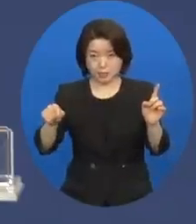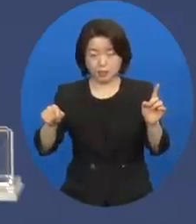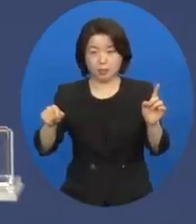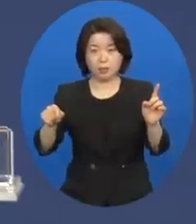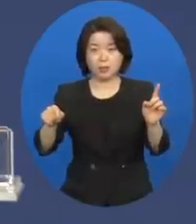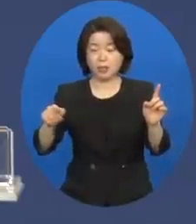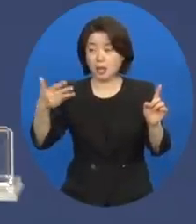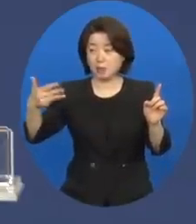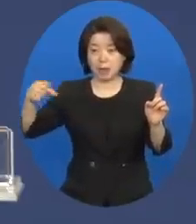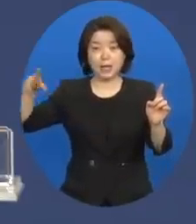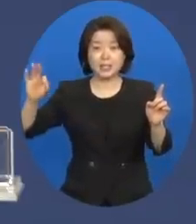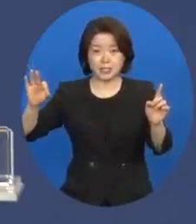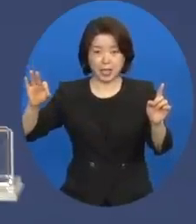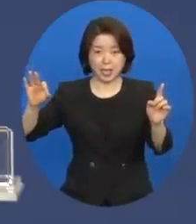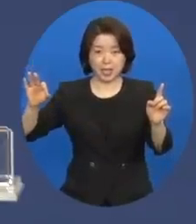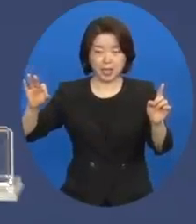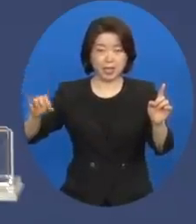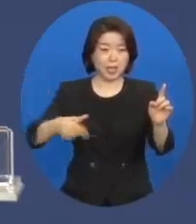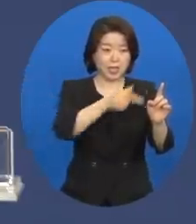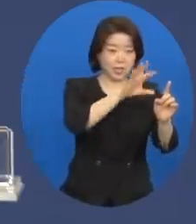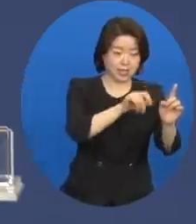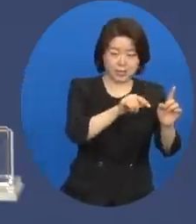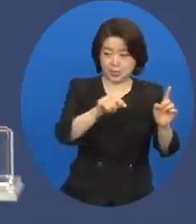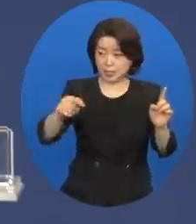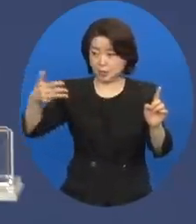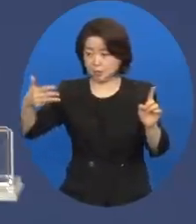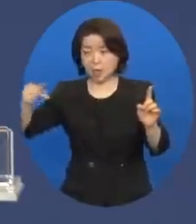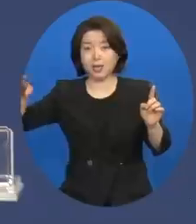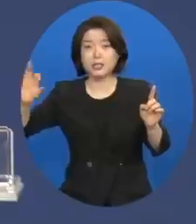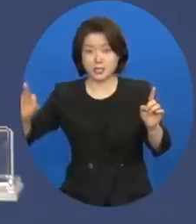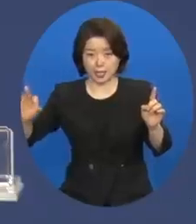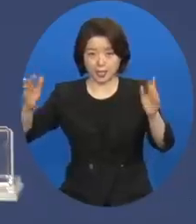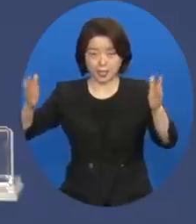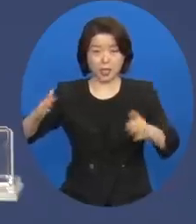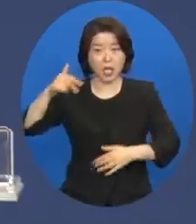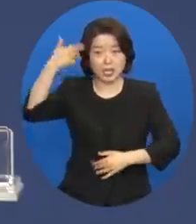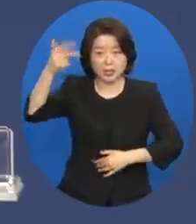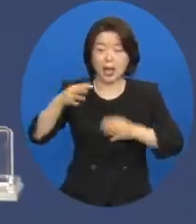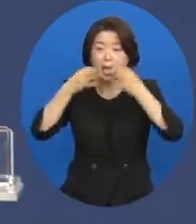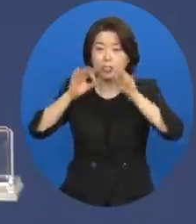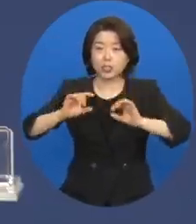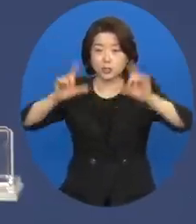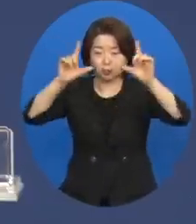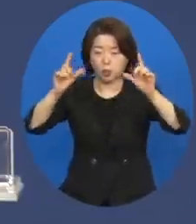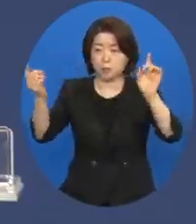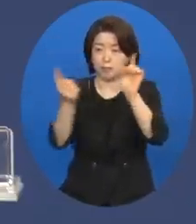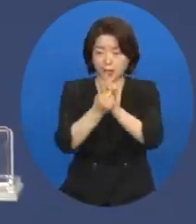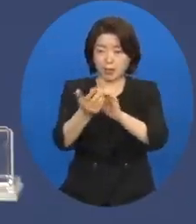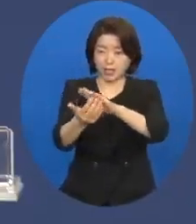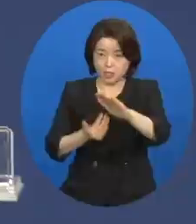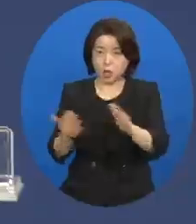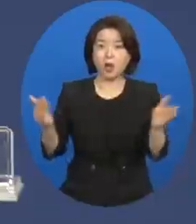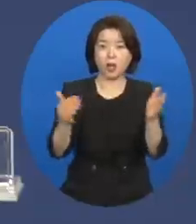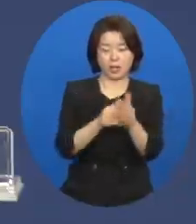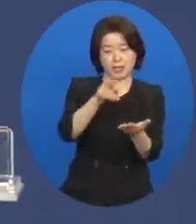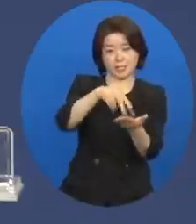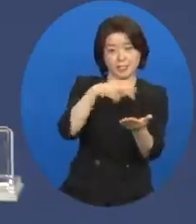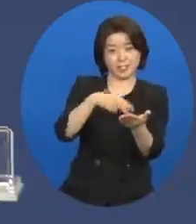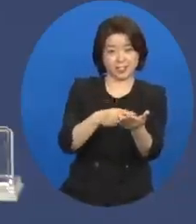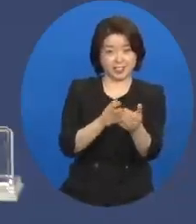로마서 1장에서 8장까지 1장에서 8장까지만 다음 금요일 날 만날 때까지 좀 읽어 주실